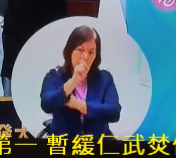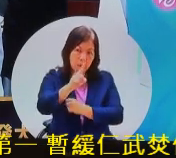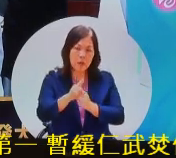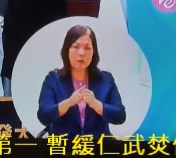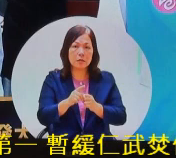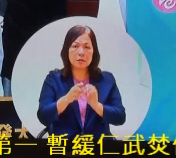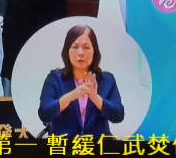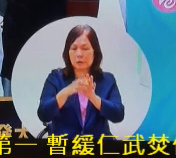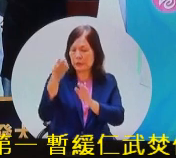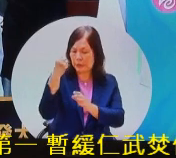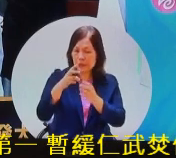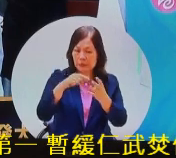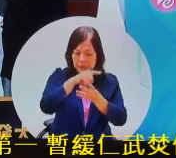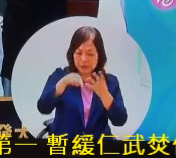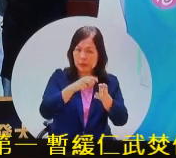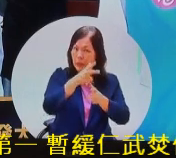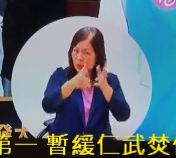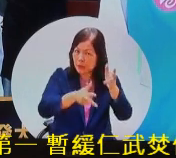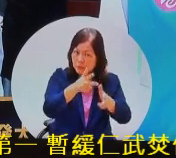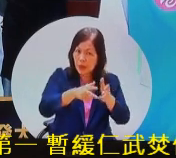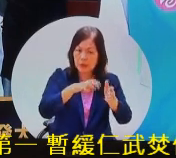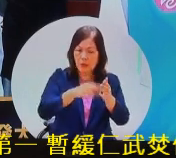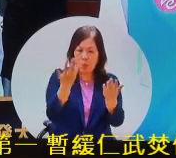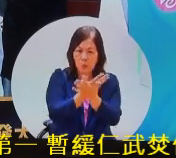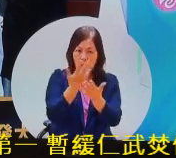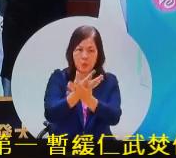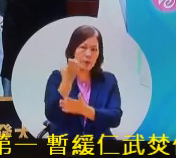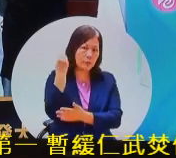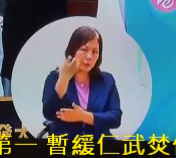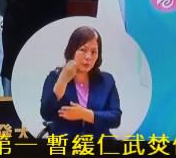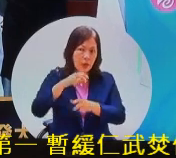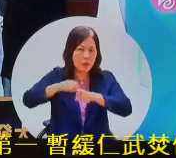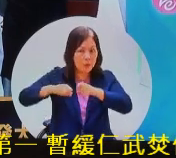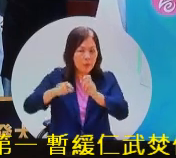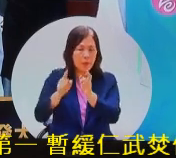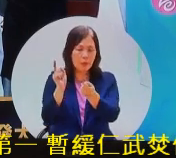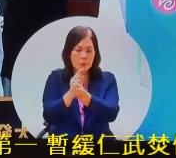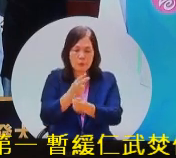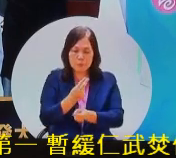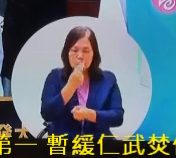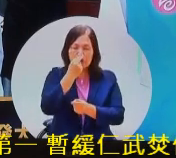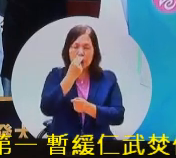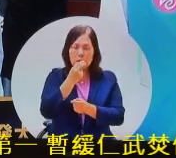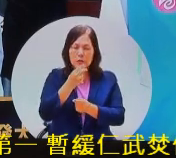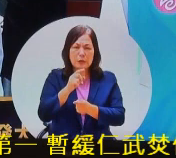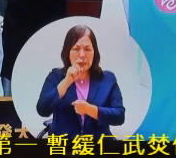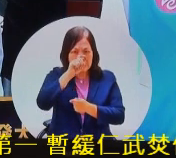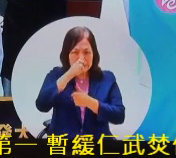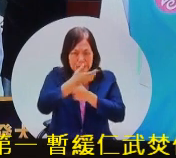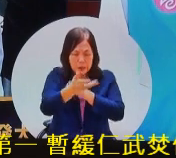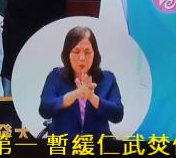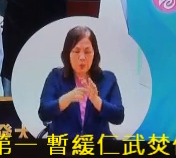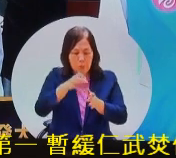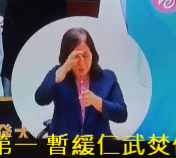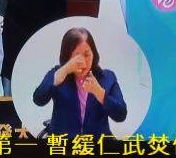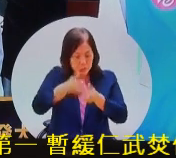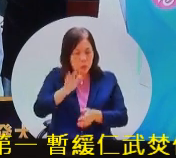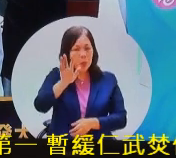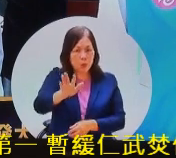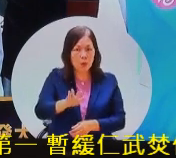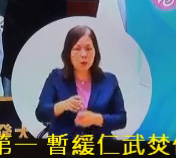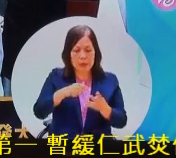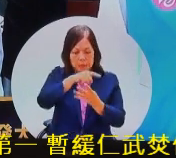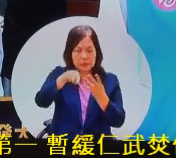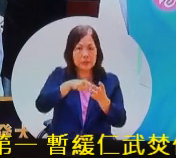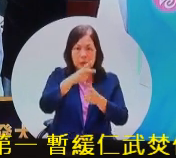的四个厂的更新案里面，对于空气污染非常的重视。虽然目前四个厂的